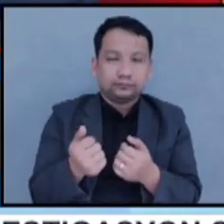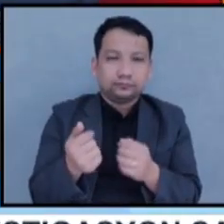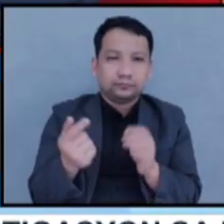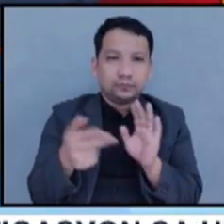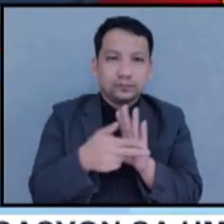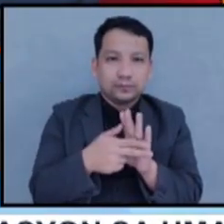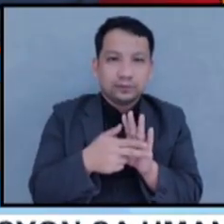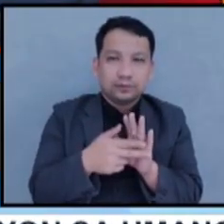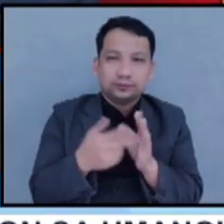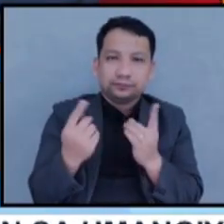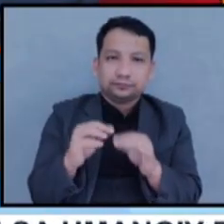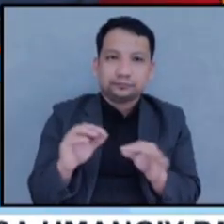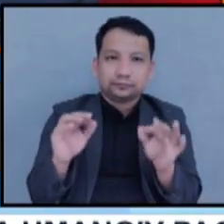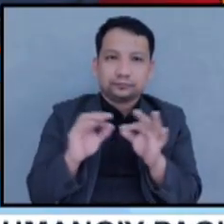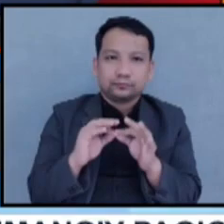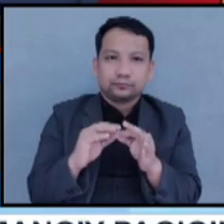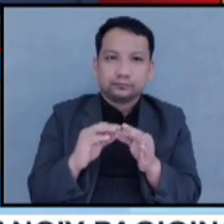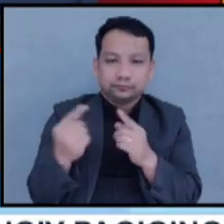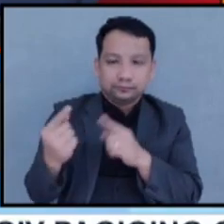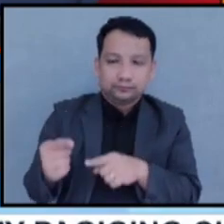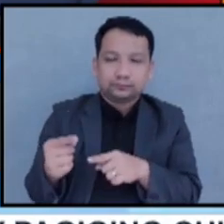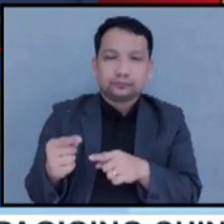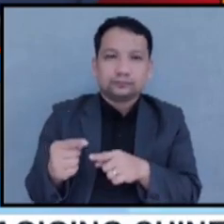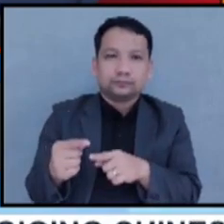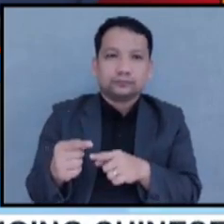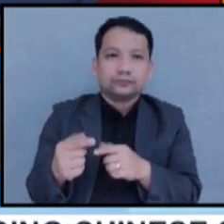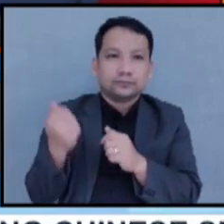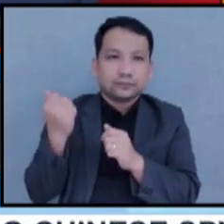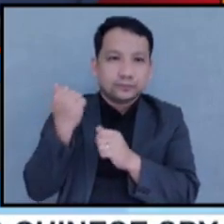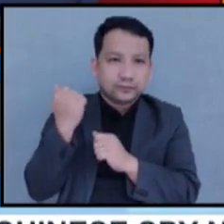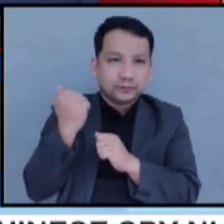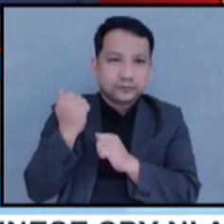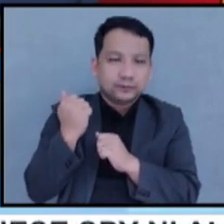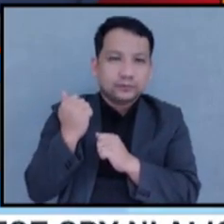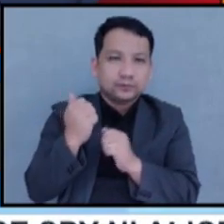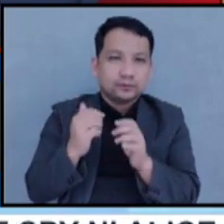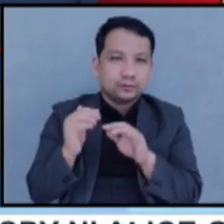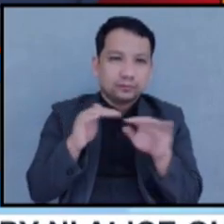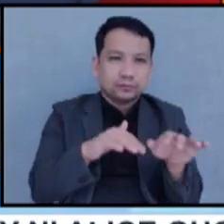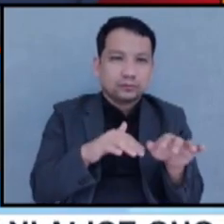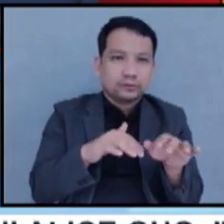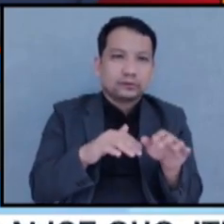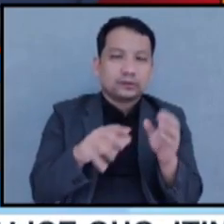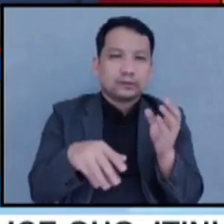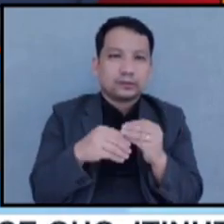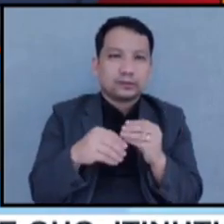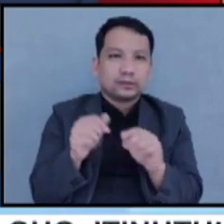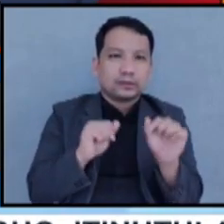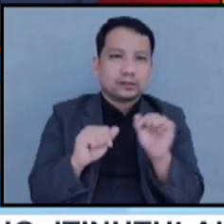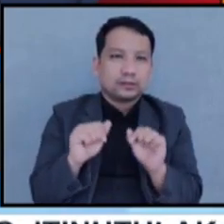Central Luzon Trade Fair? Ano po yung mga asahan po na mga pupunta po sa naturang aktibidad?